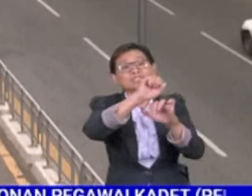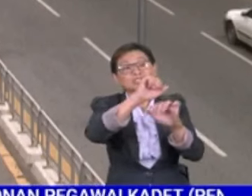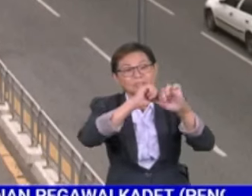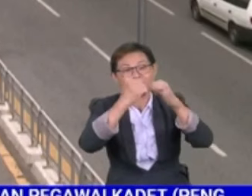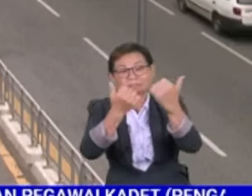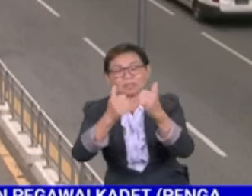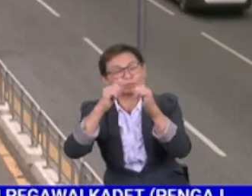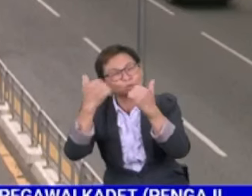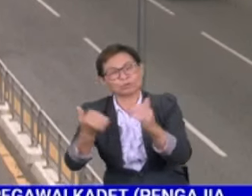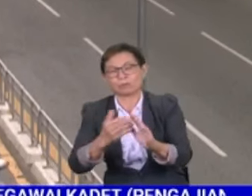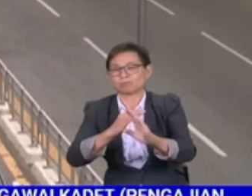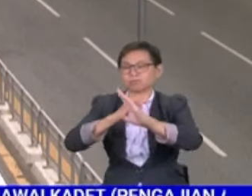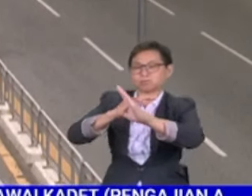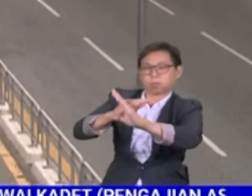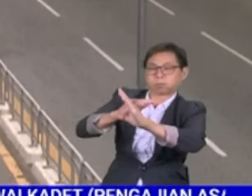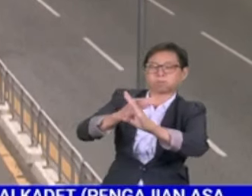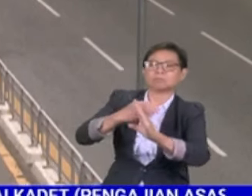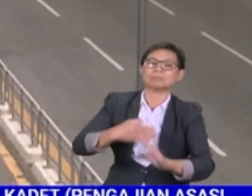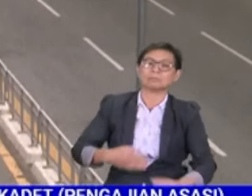sekatan.